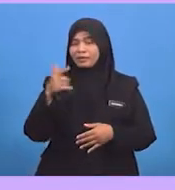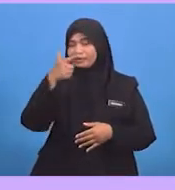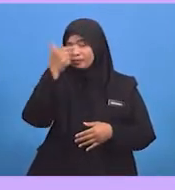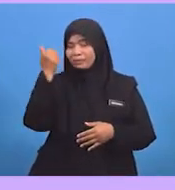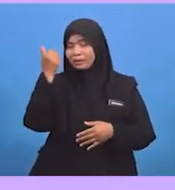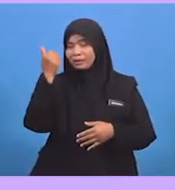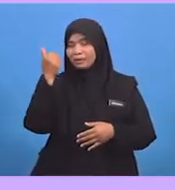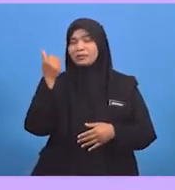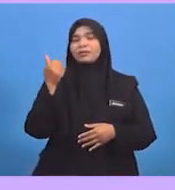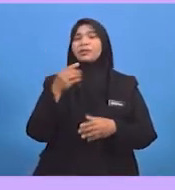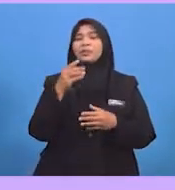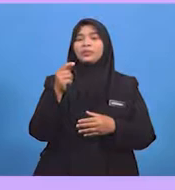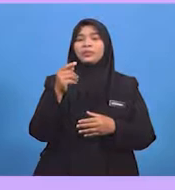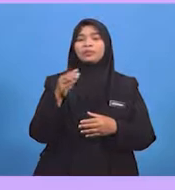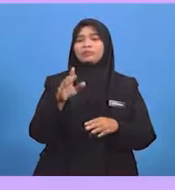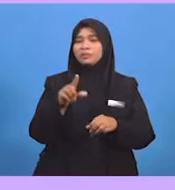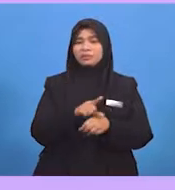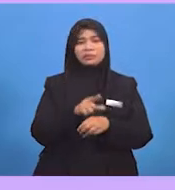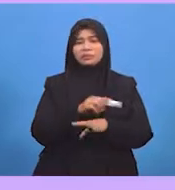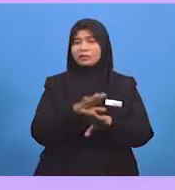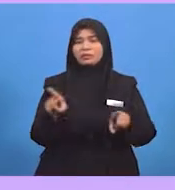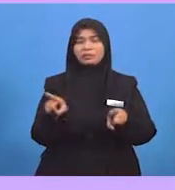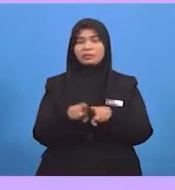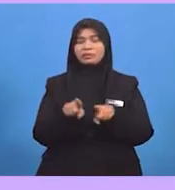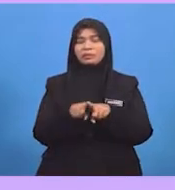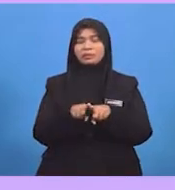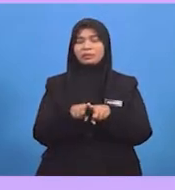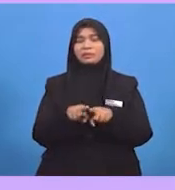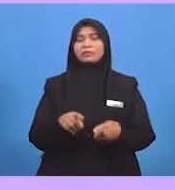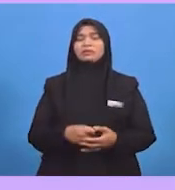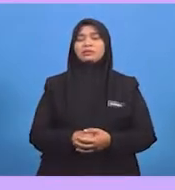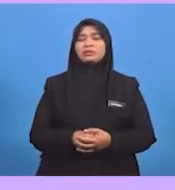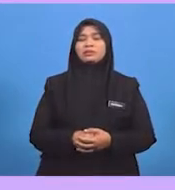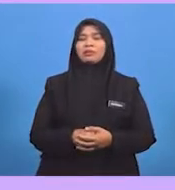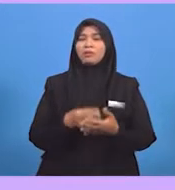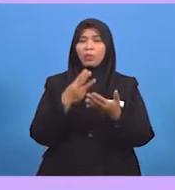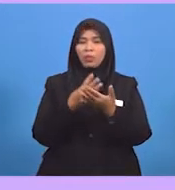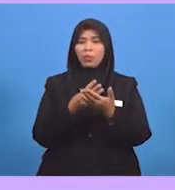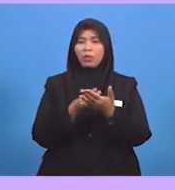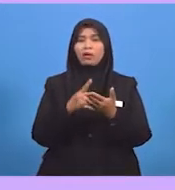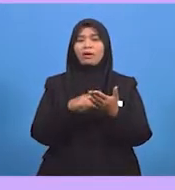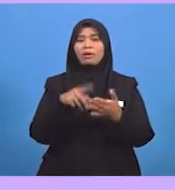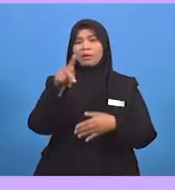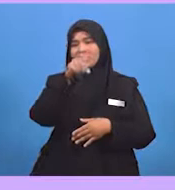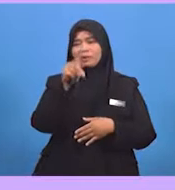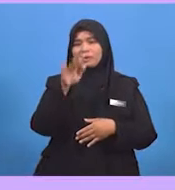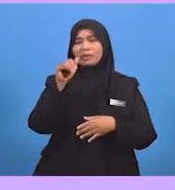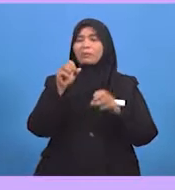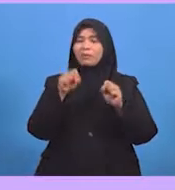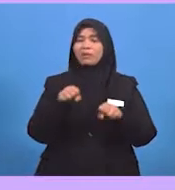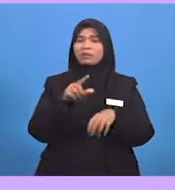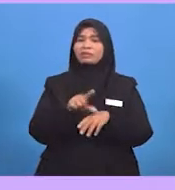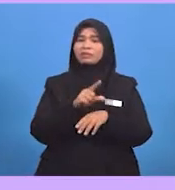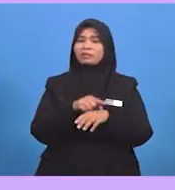mata wang yang digunakan tidak sama. Murid-murid tahu, mata wang apakah yang boleh digunakan di